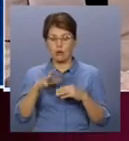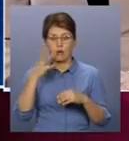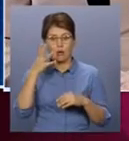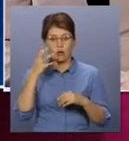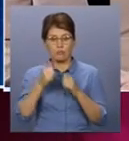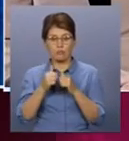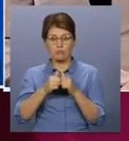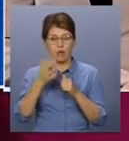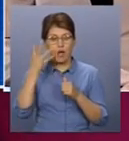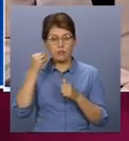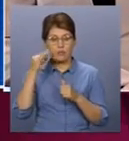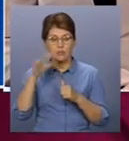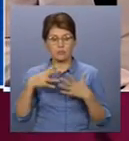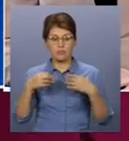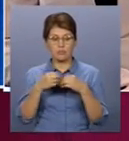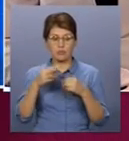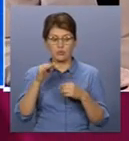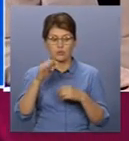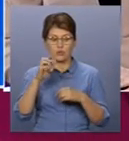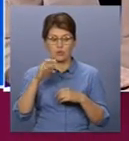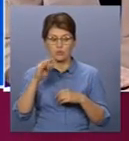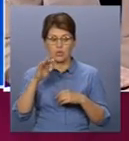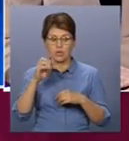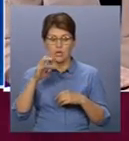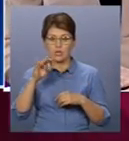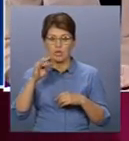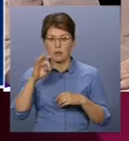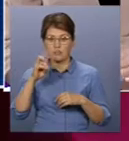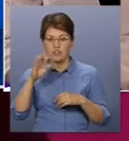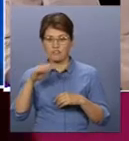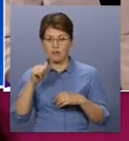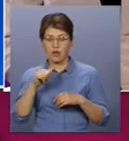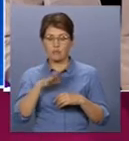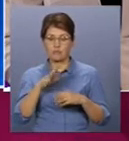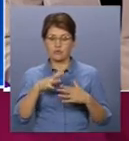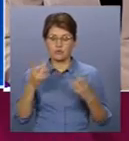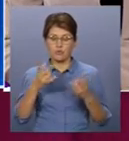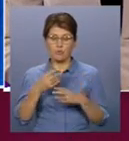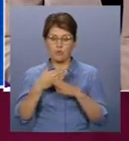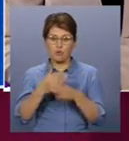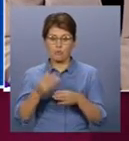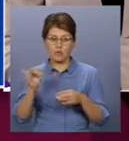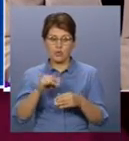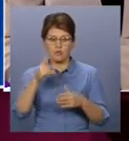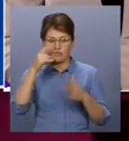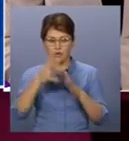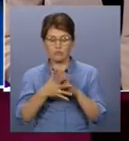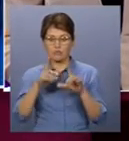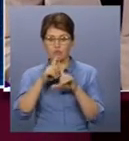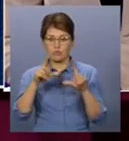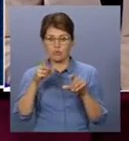Алматы. Семьям пилота Сергея Курченко и курсанта Айдара Абишева будет оказана необходимая помощь, заверили в